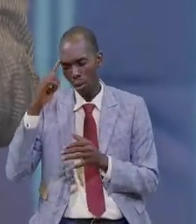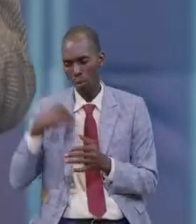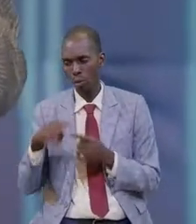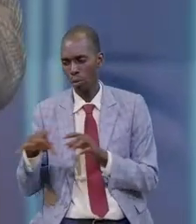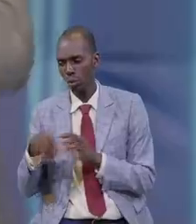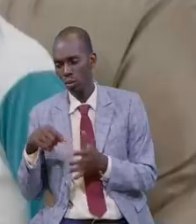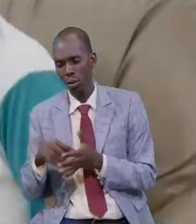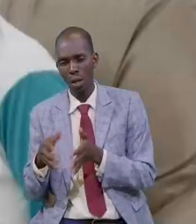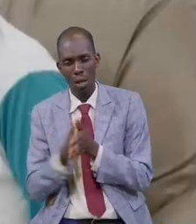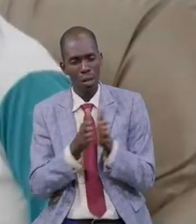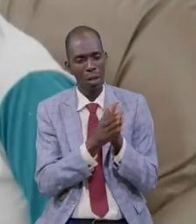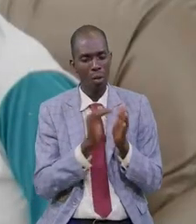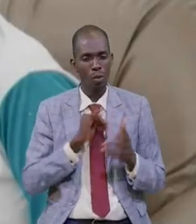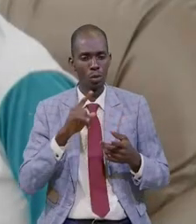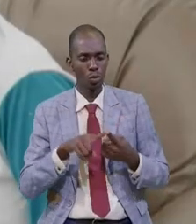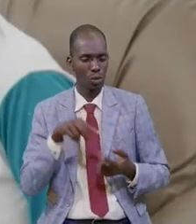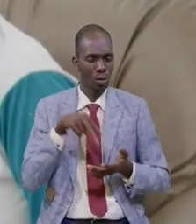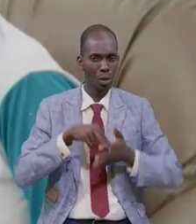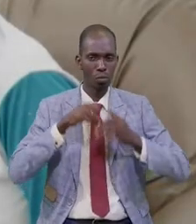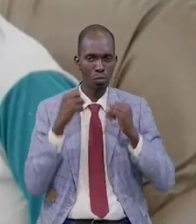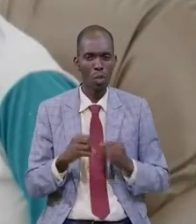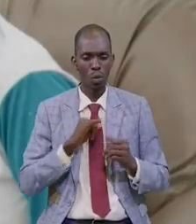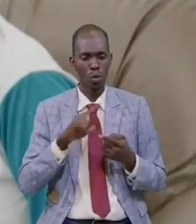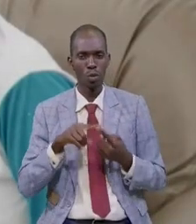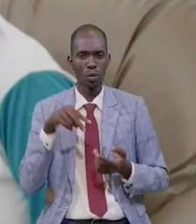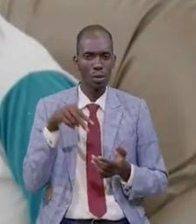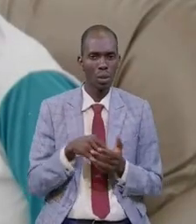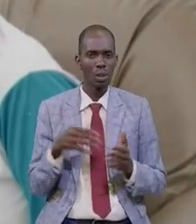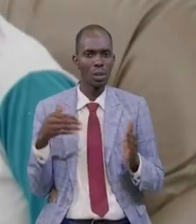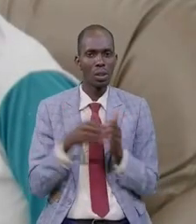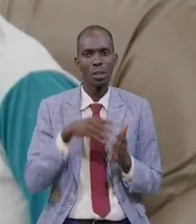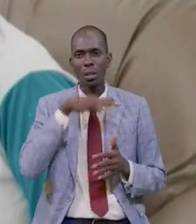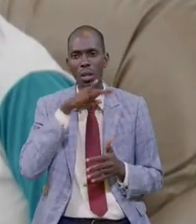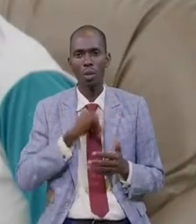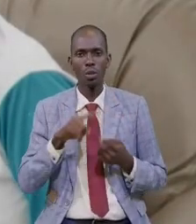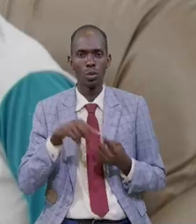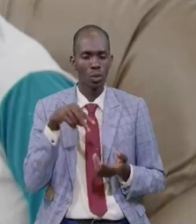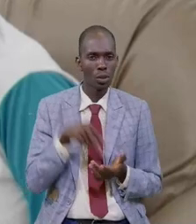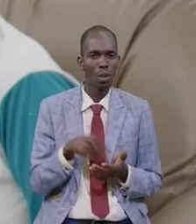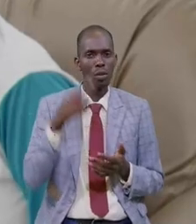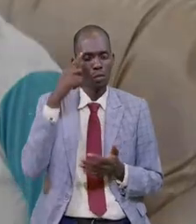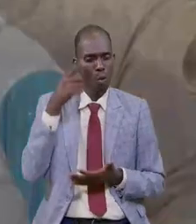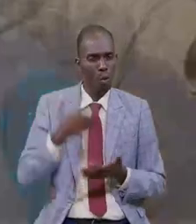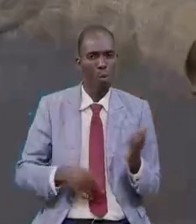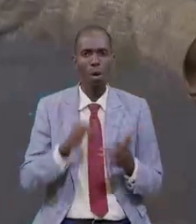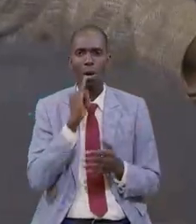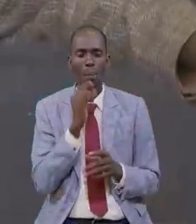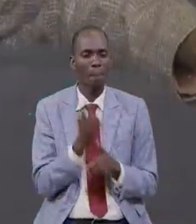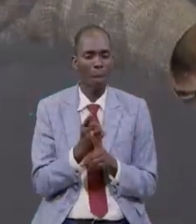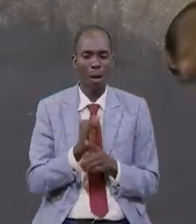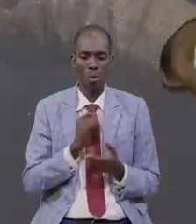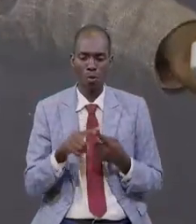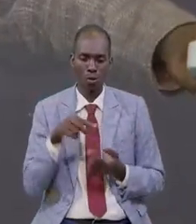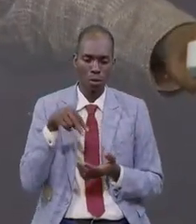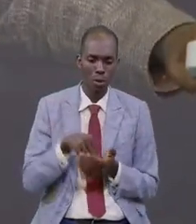démarquer je vais te droit je veux tenir contre la corruption hein je veux tenir pour ce qui est juste je veux